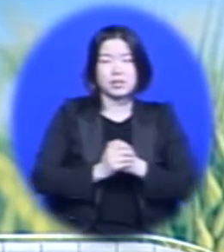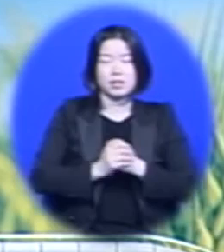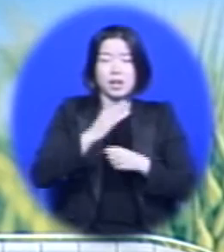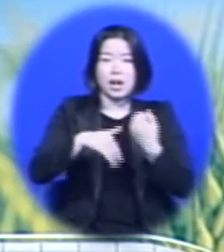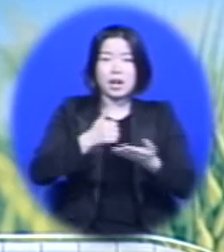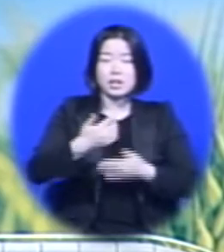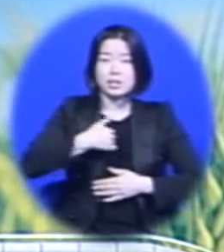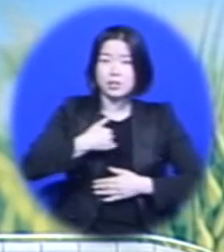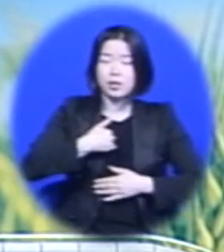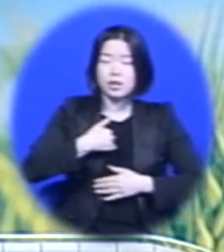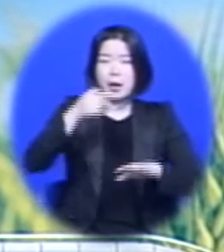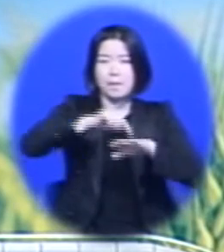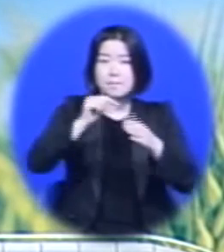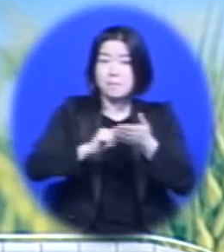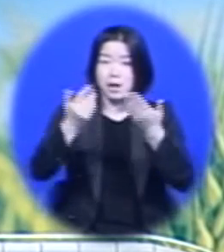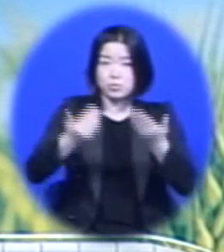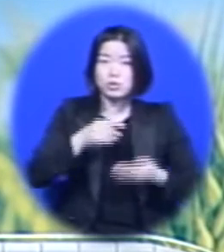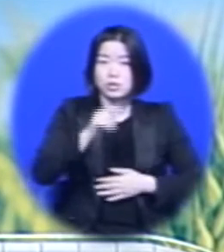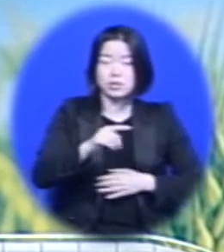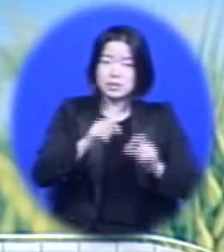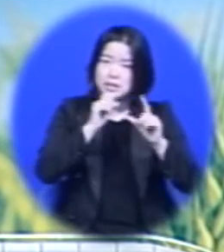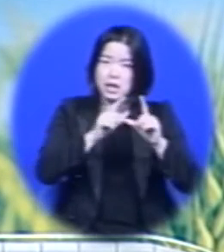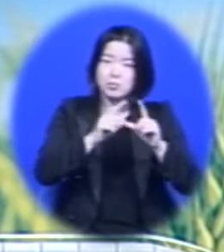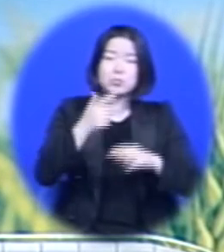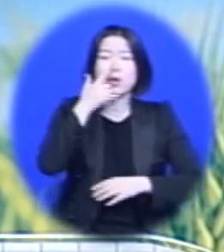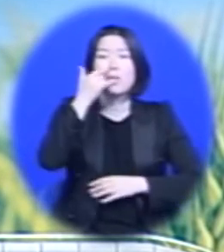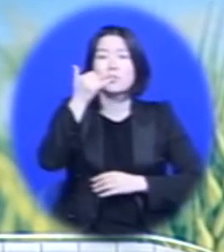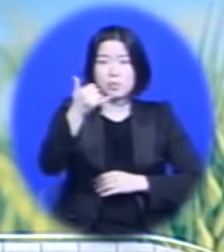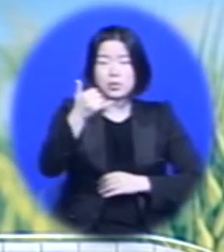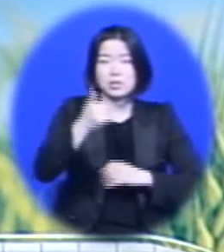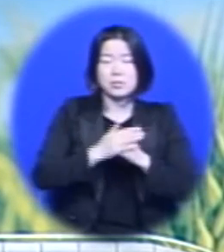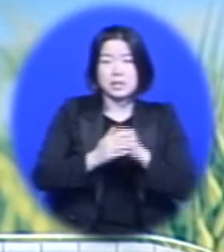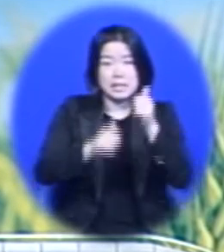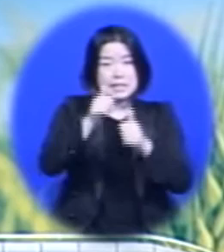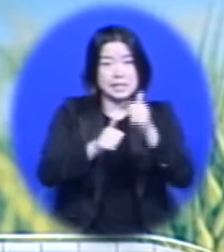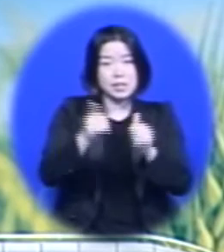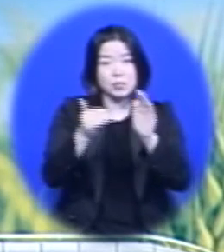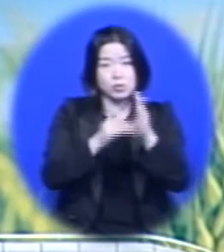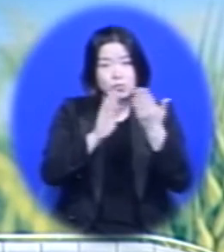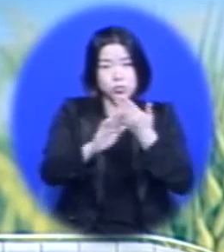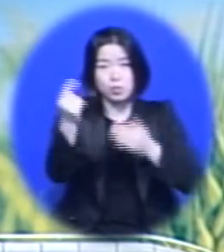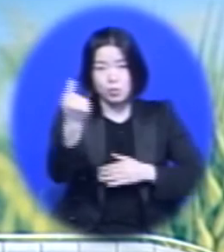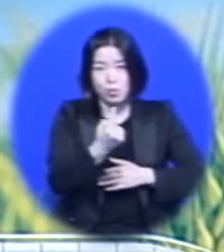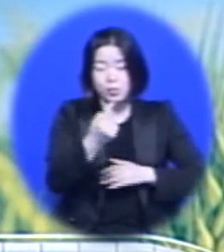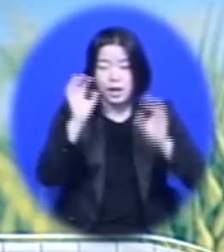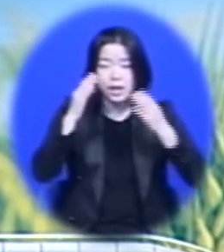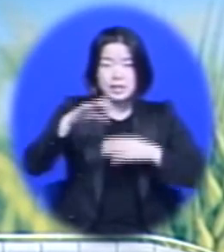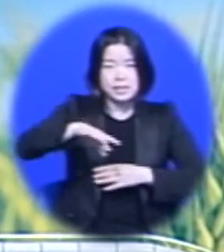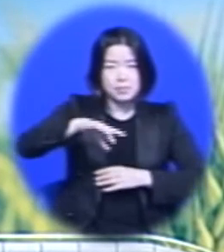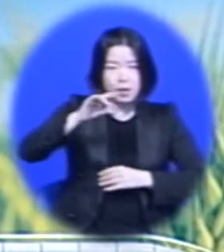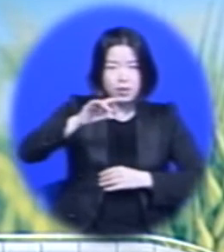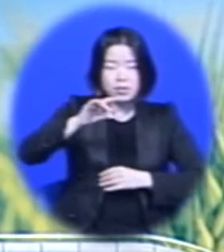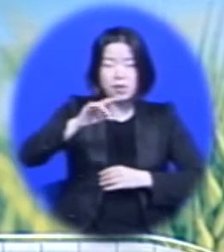하나님께서 저에게 그런 마음을 주신 것은 대부분 부모님들이 시험을 보고 나오는 아이들을 만날 때 제일 먼저